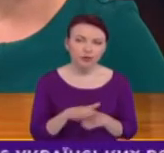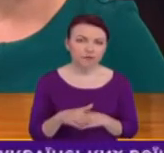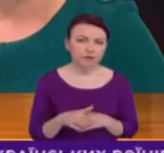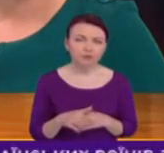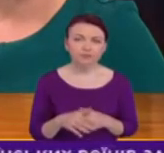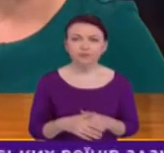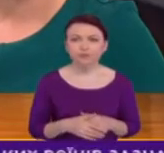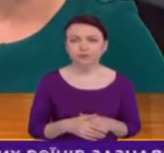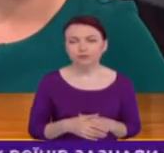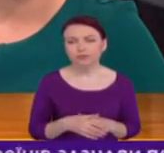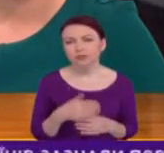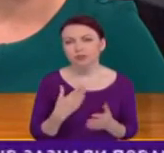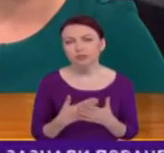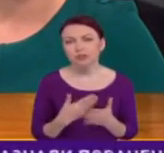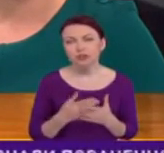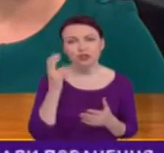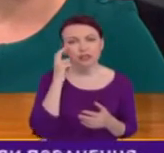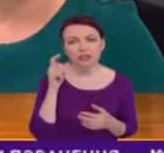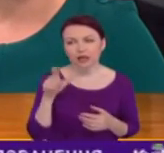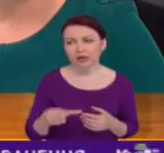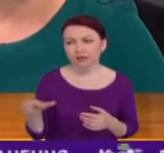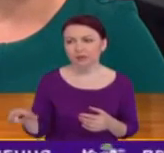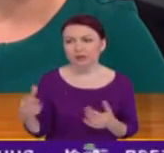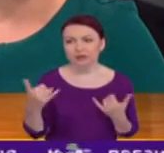то, що практично кияни зараз